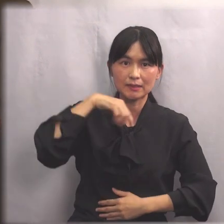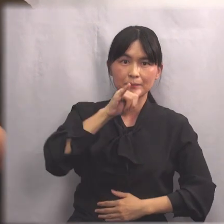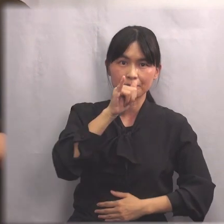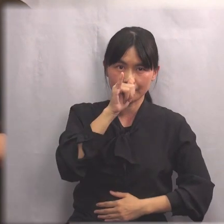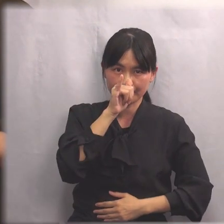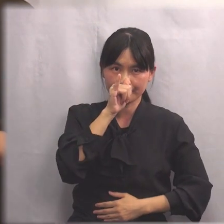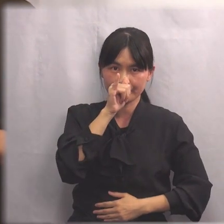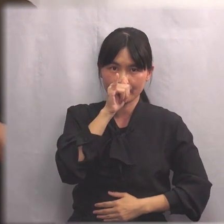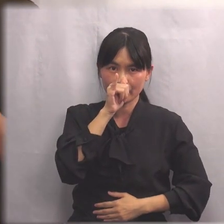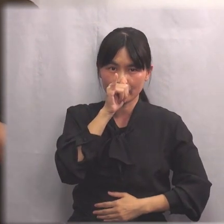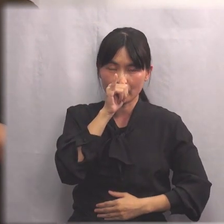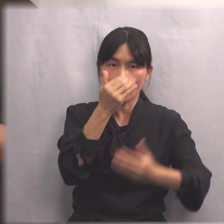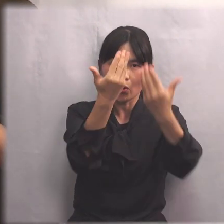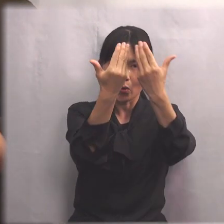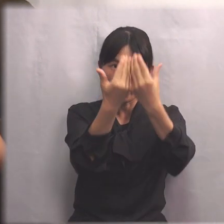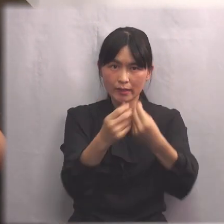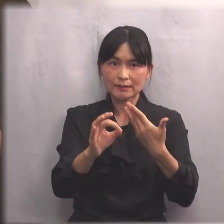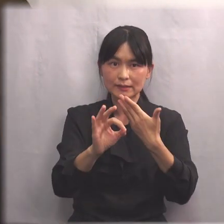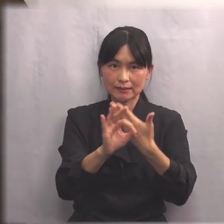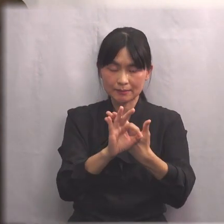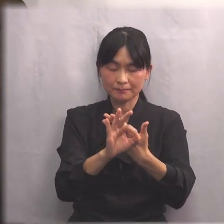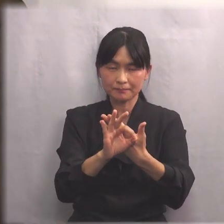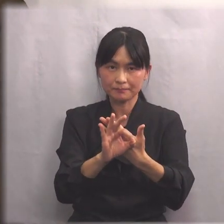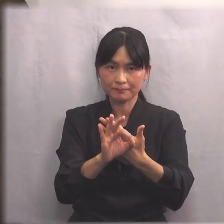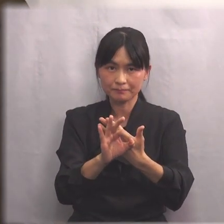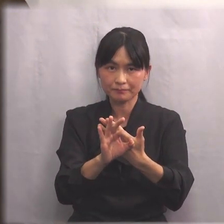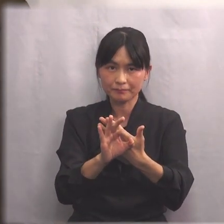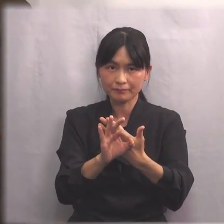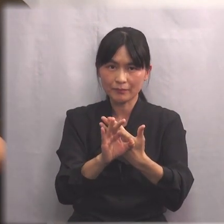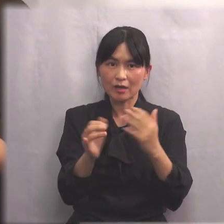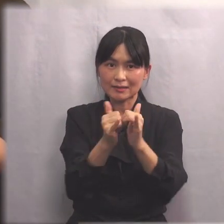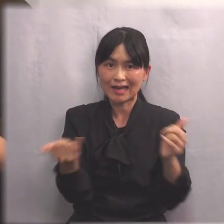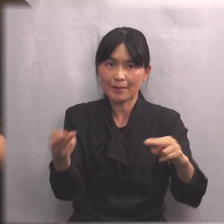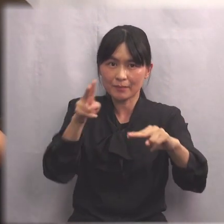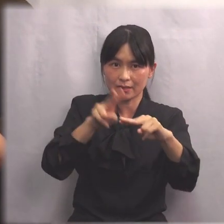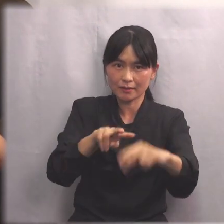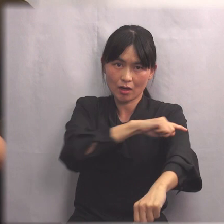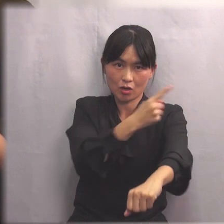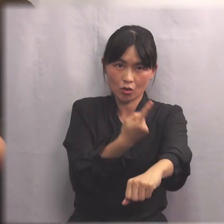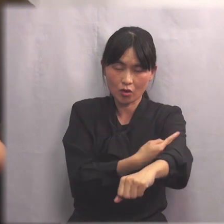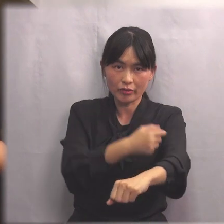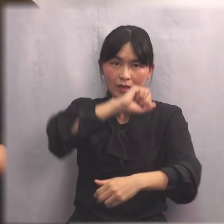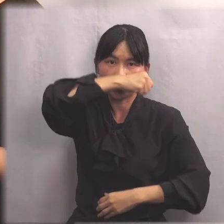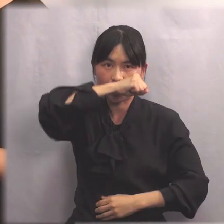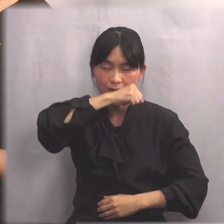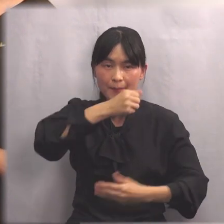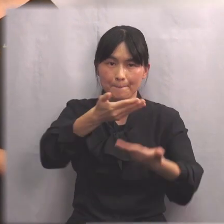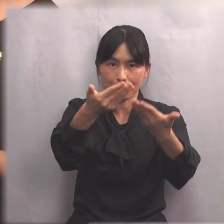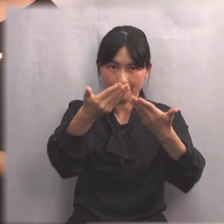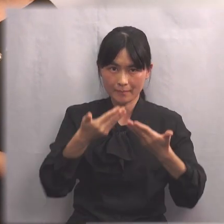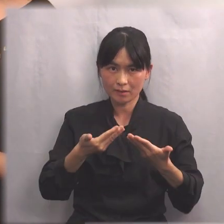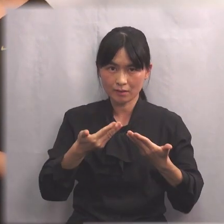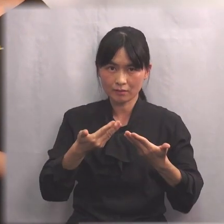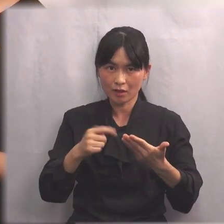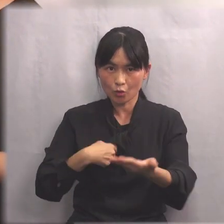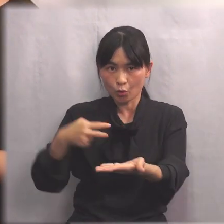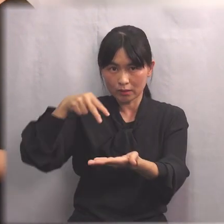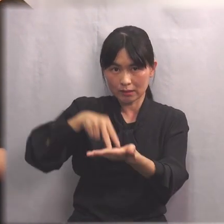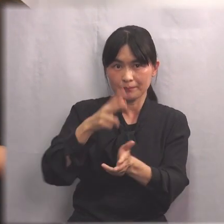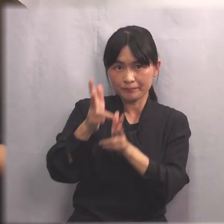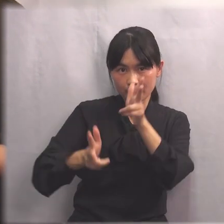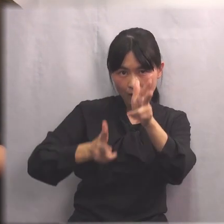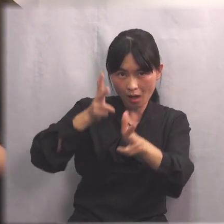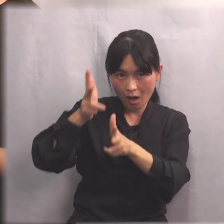예산을 할당을 받아서 이제 그것으로 독립적인 사업을 완결성 있게 추진할 수 있는 그러한 당내의 청년 기구로서의